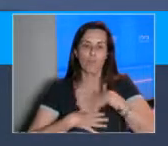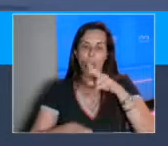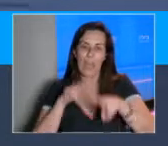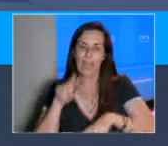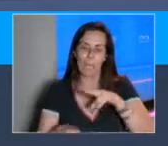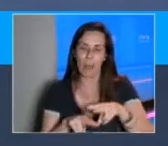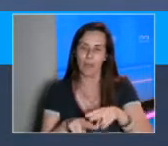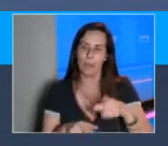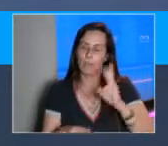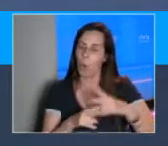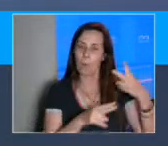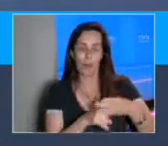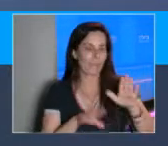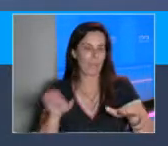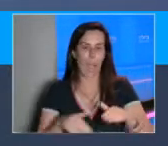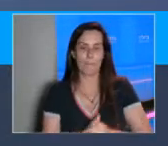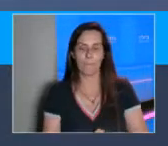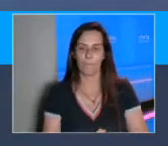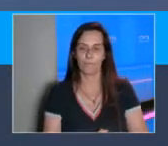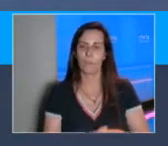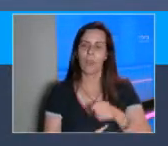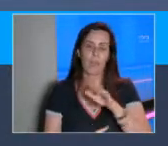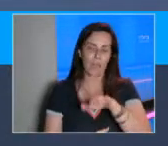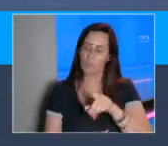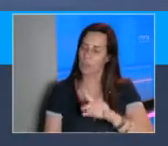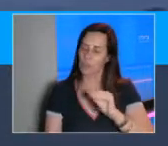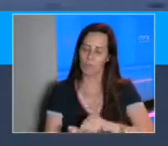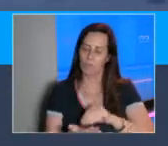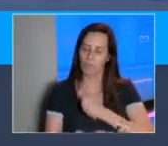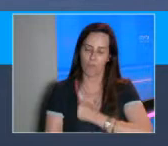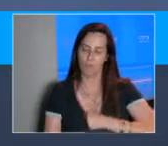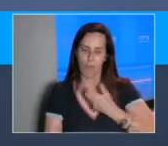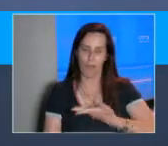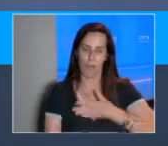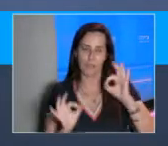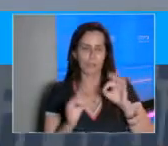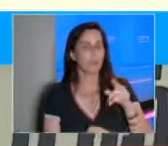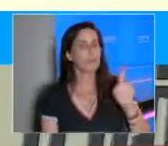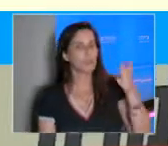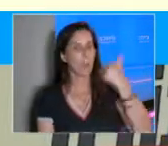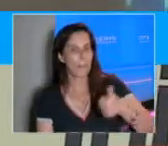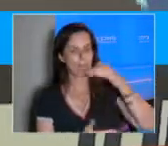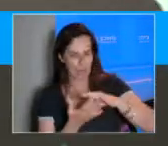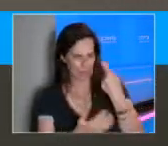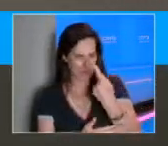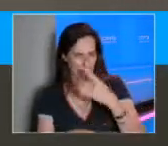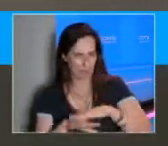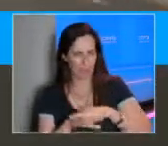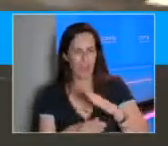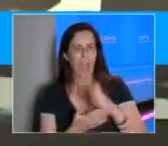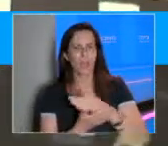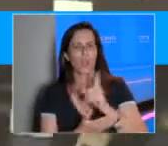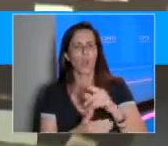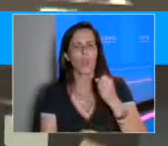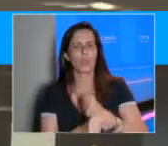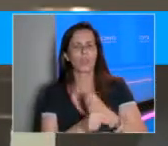בהם ובחולים הרגילים. פרופסור... גם את זה לצערי עוד לא קיבלנו. כן, פרופסור אפק, ההחלטה, כמי שהיה מנכ״ל משרד הבריאות, ההחלטה לא